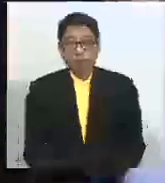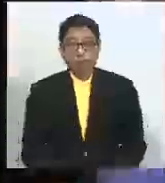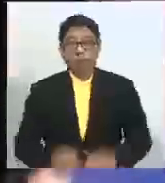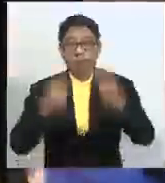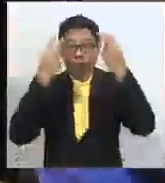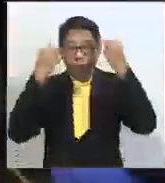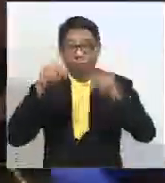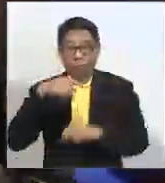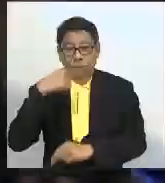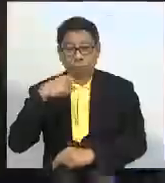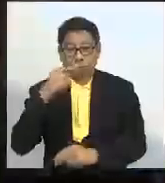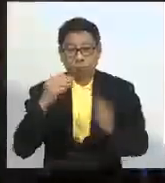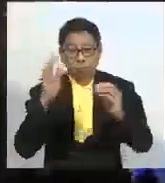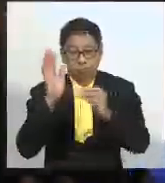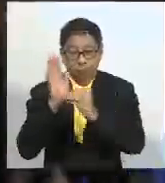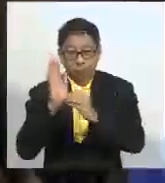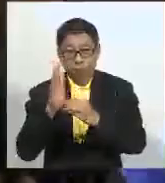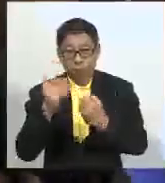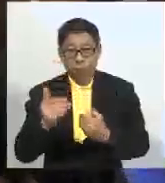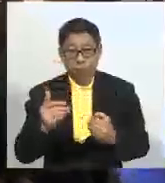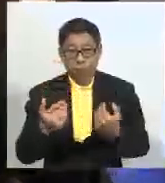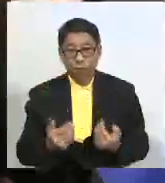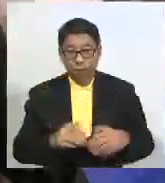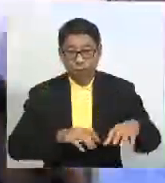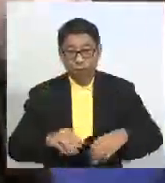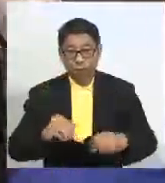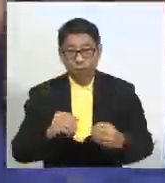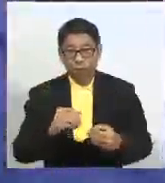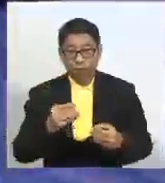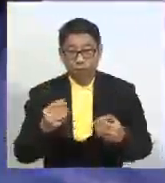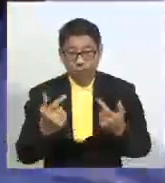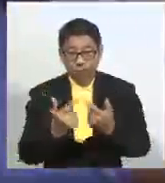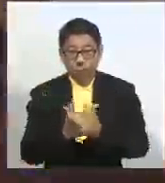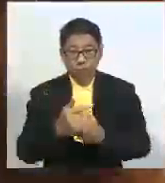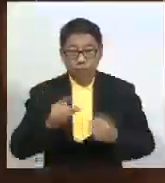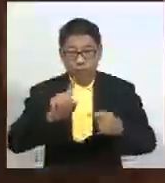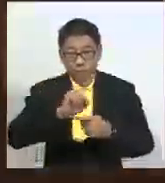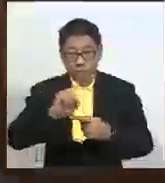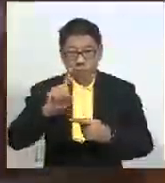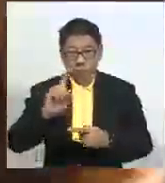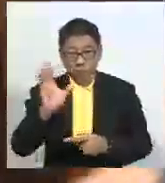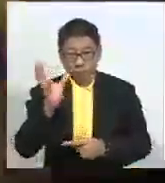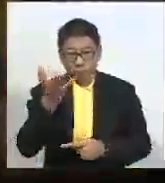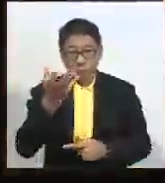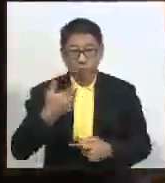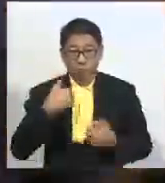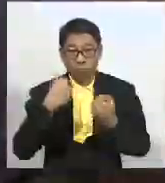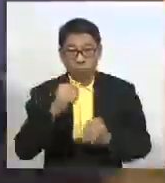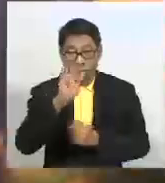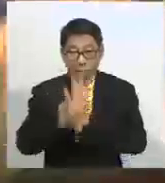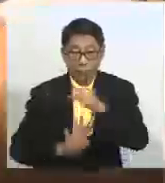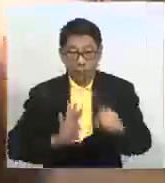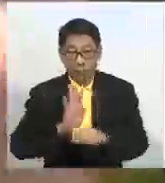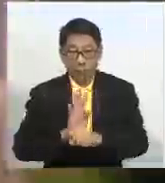ายกรัฐมนตรีกล่าวนะคะว่ากรุงเทพมหานครได้รับการจัดอันดับครองแชมป์อันดับ1เมืองจุดหมายปลายทางโลก4ปี